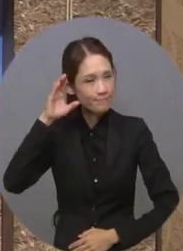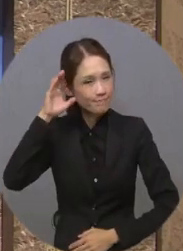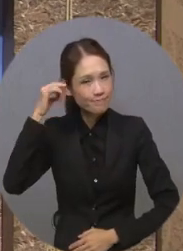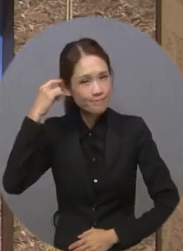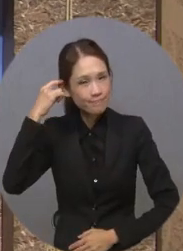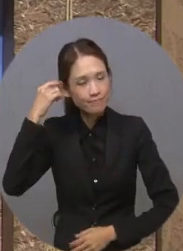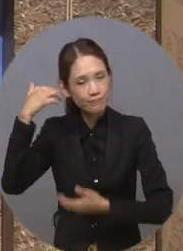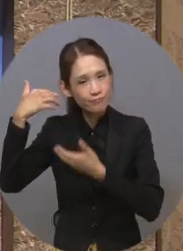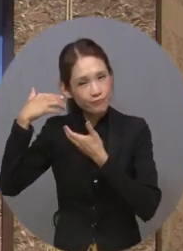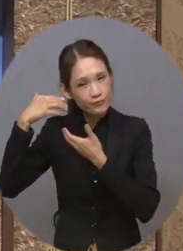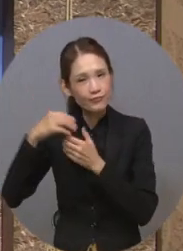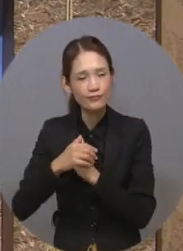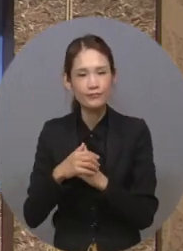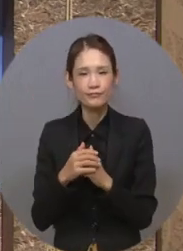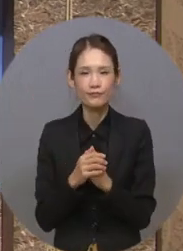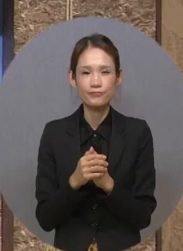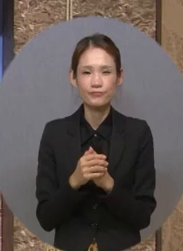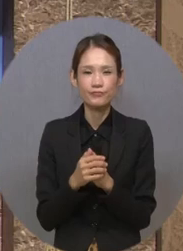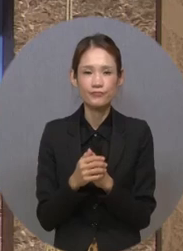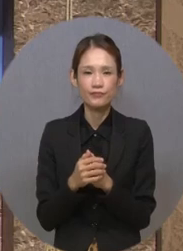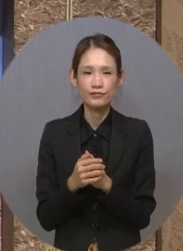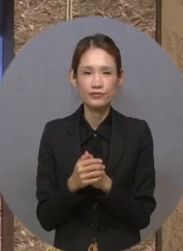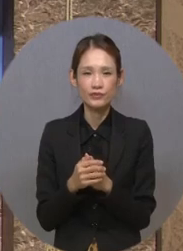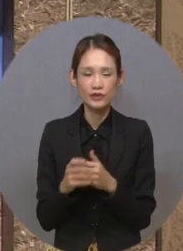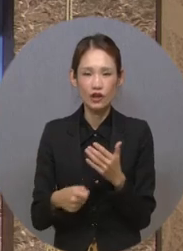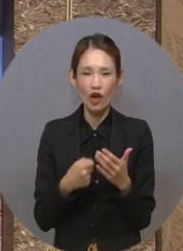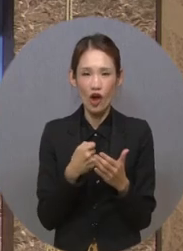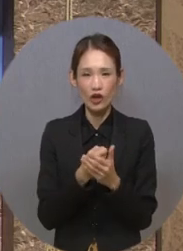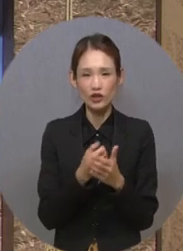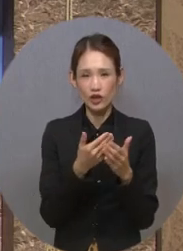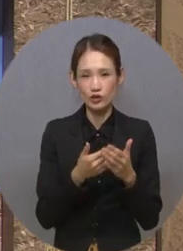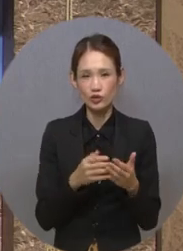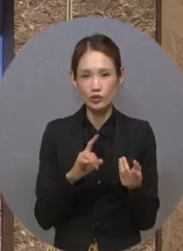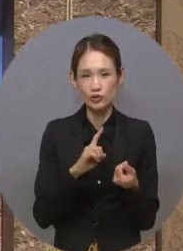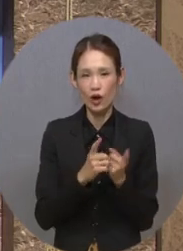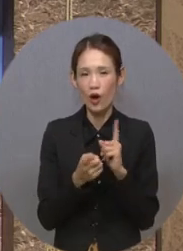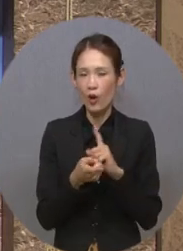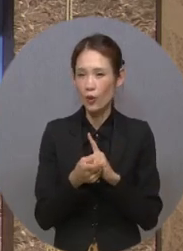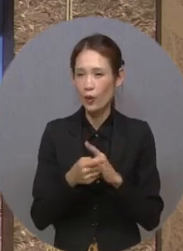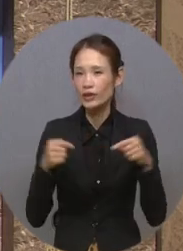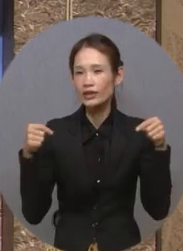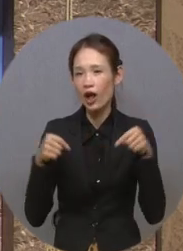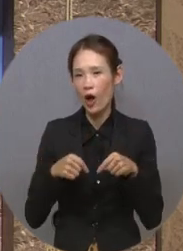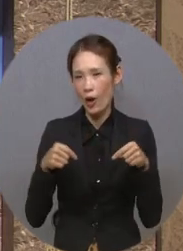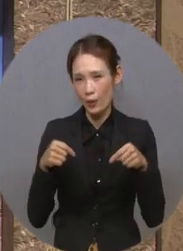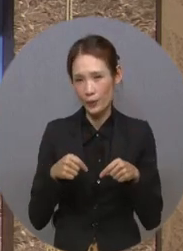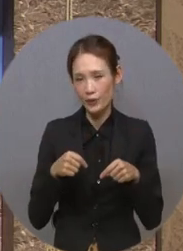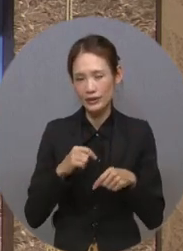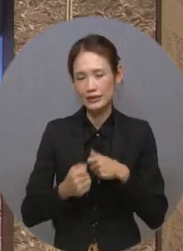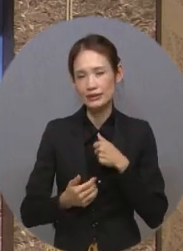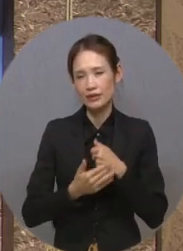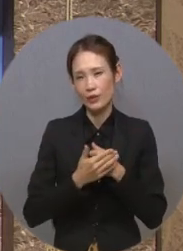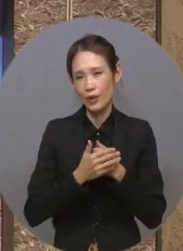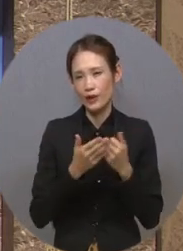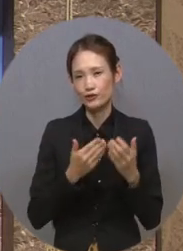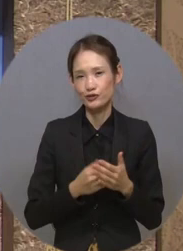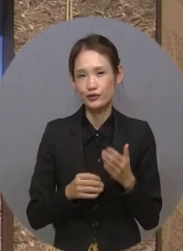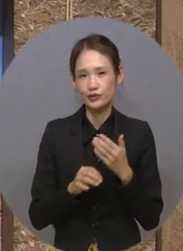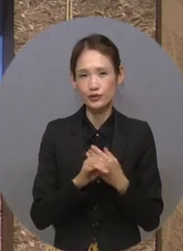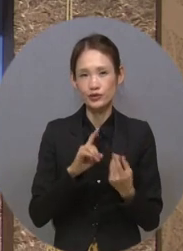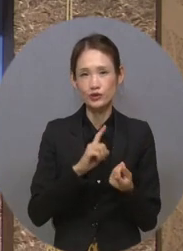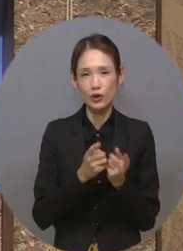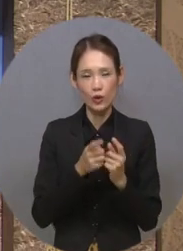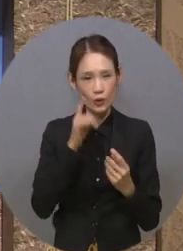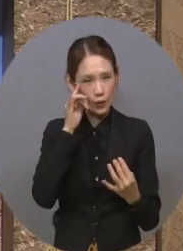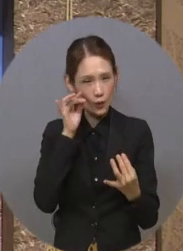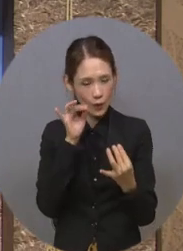듣고 또 같이 어떤 결정을 할 때 협의를 자주 해주면 그분들이 또 서로 공감이